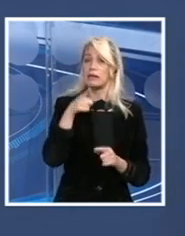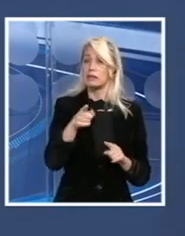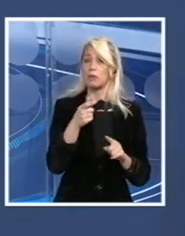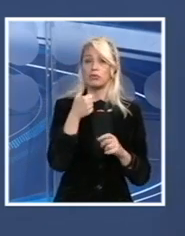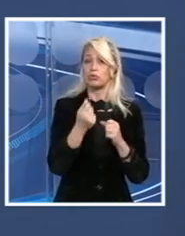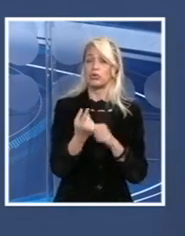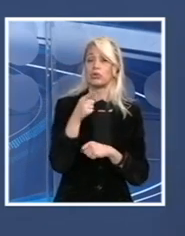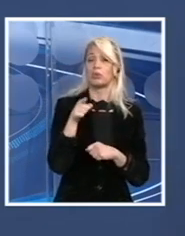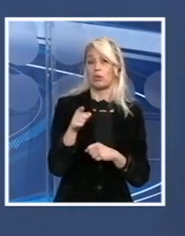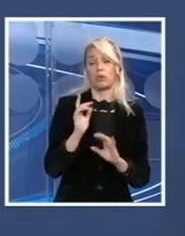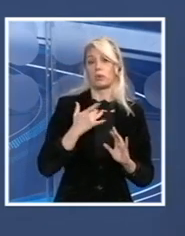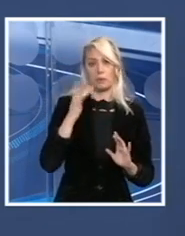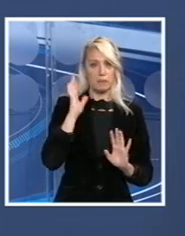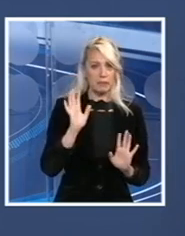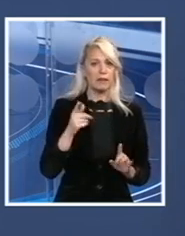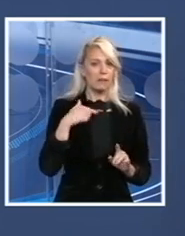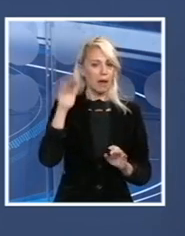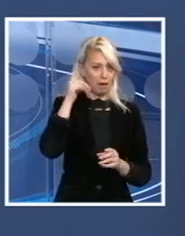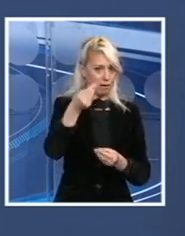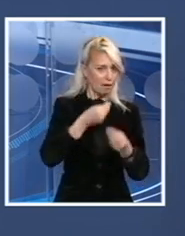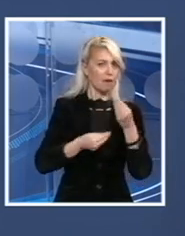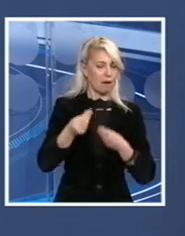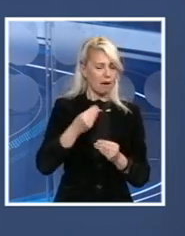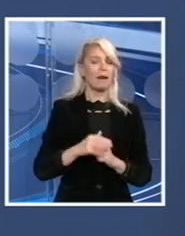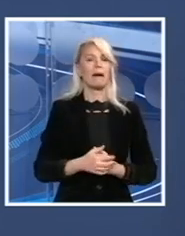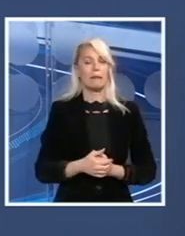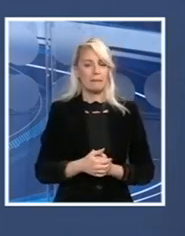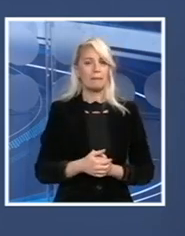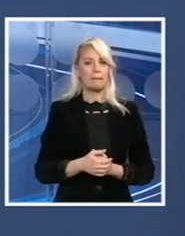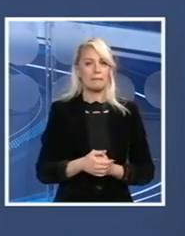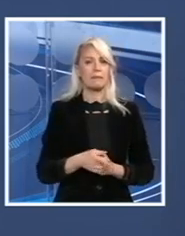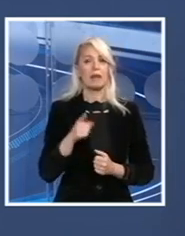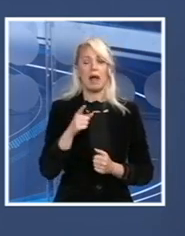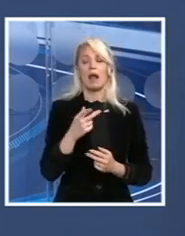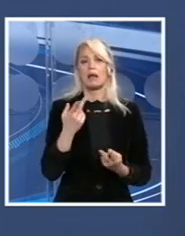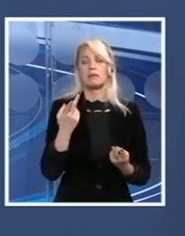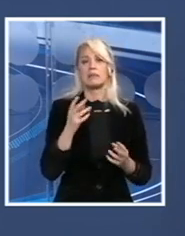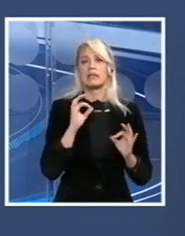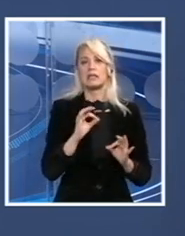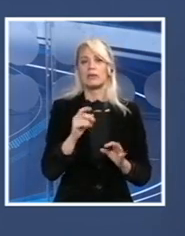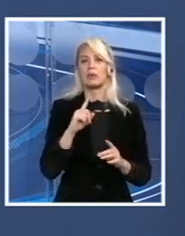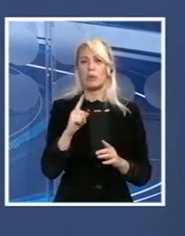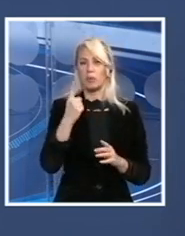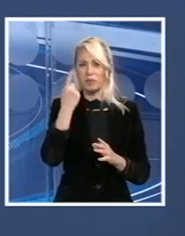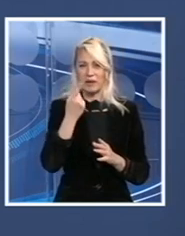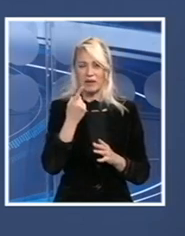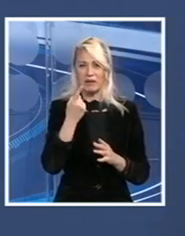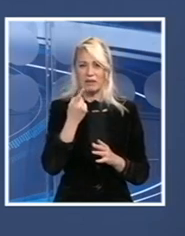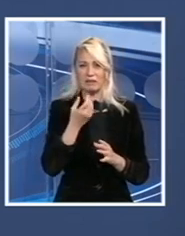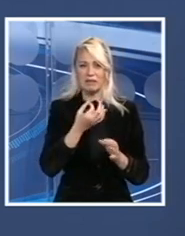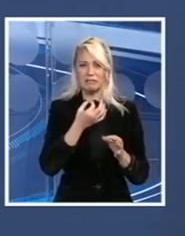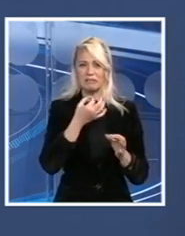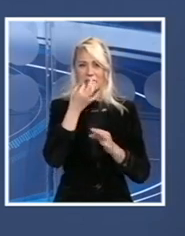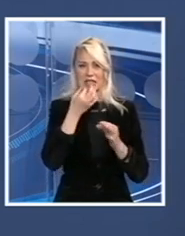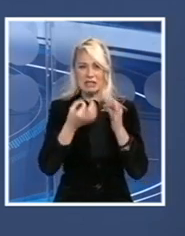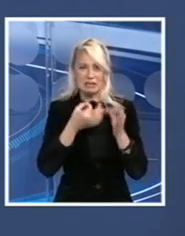pojedinačnom slučaju, ali očigledno nakon prvobitnog saopštavanja rezultata je nekom evaluacijom se